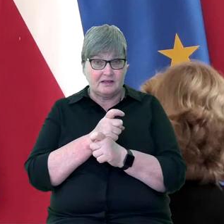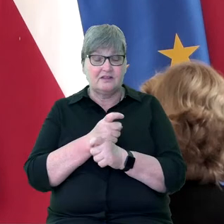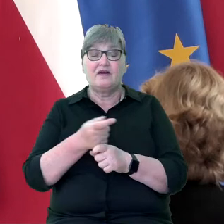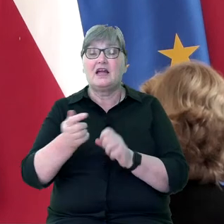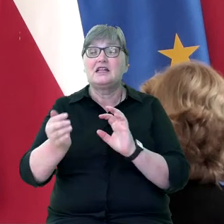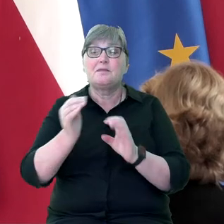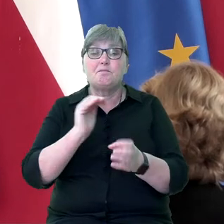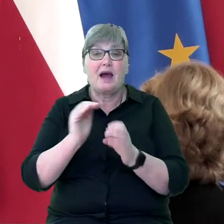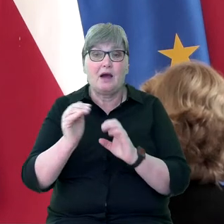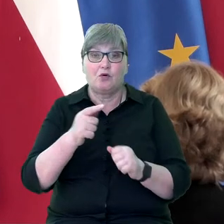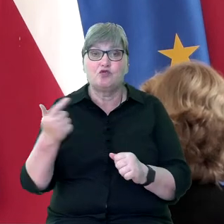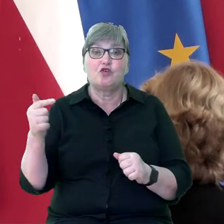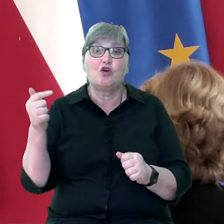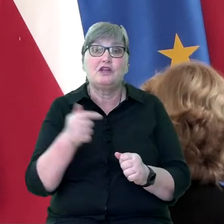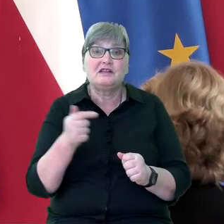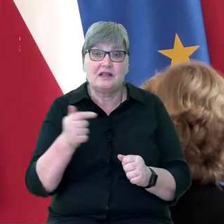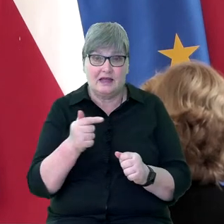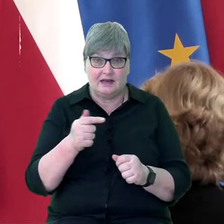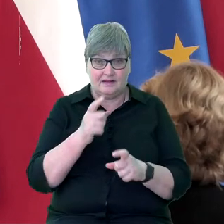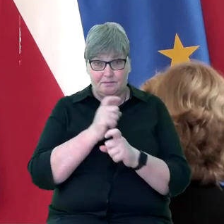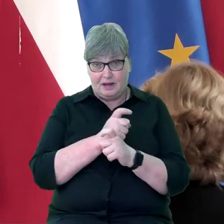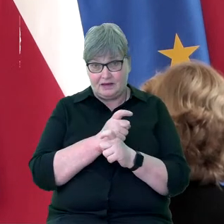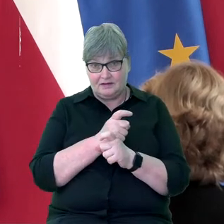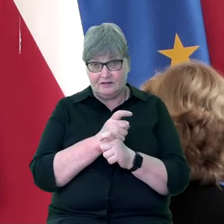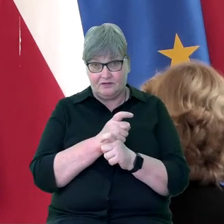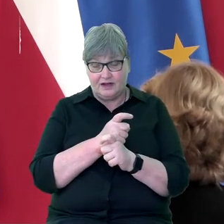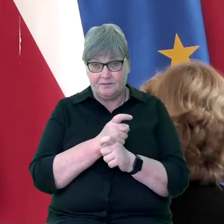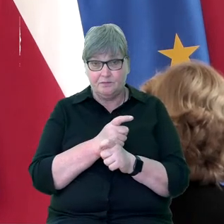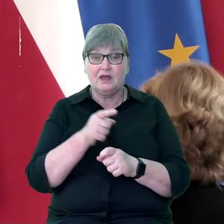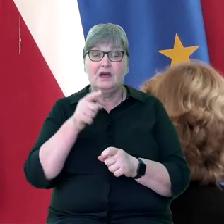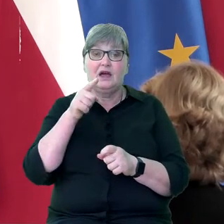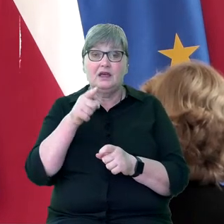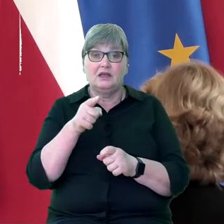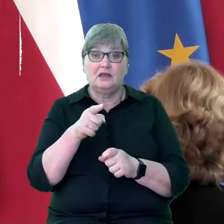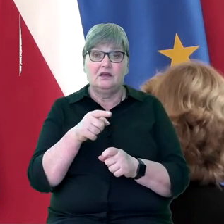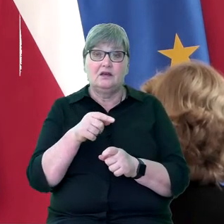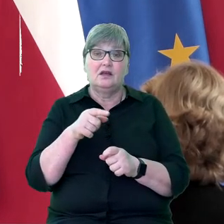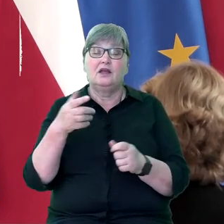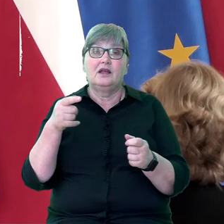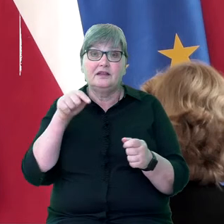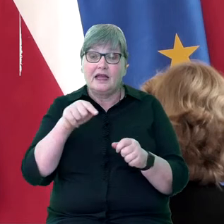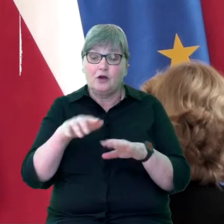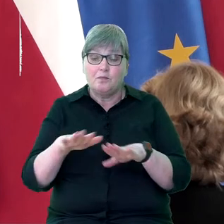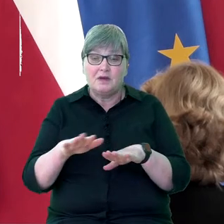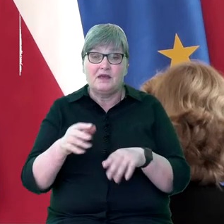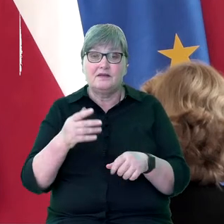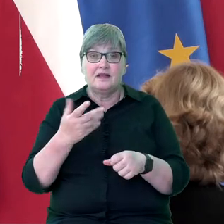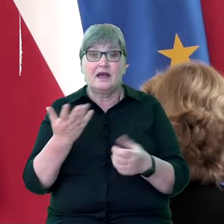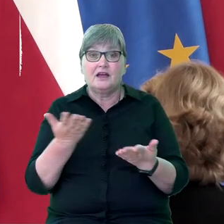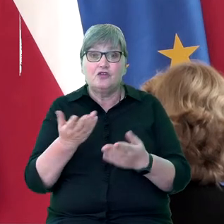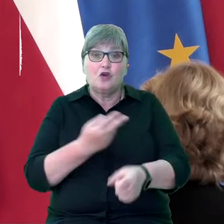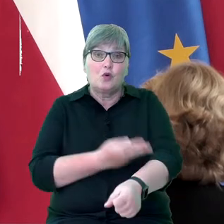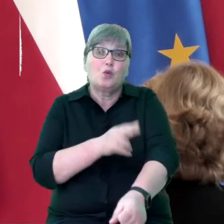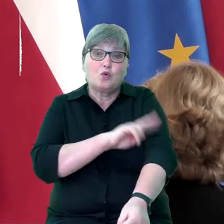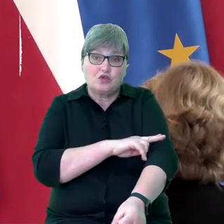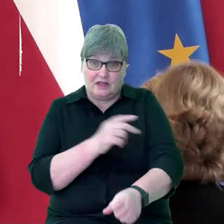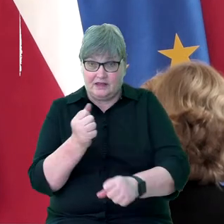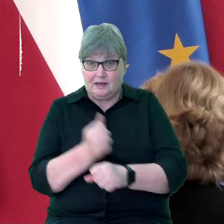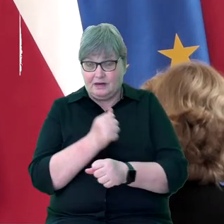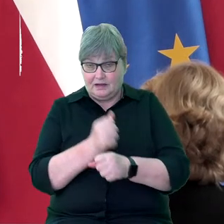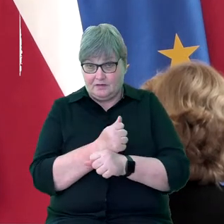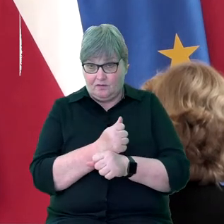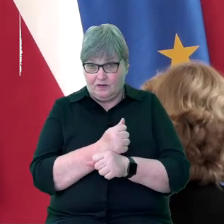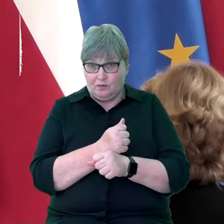o interes państwa w ogóle, a zwłaszcza tego działu służby, w którym urzędnik pracował. Moralny